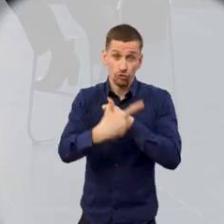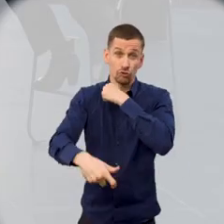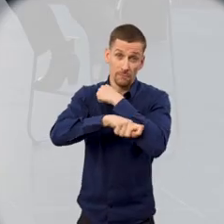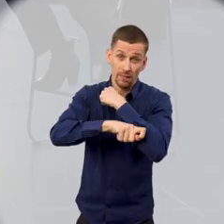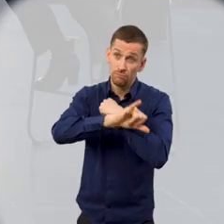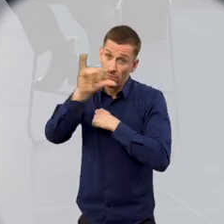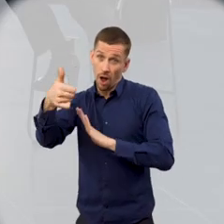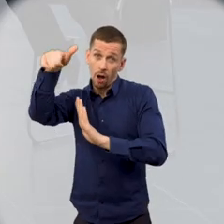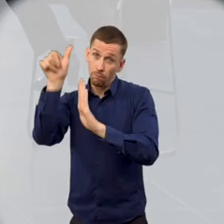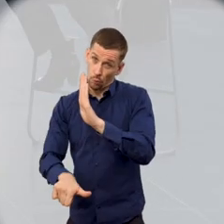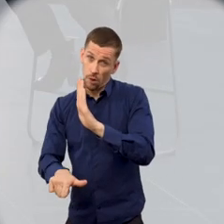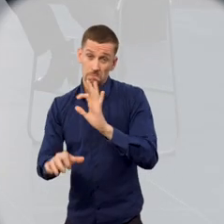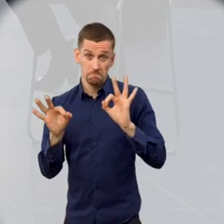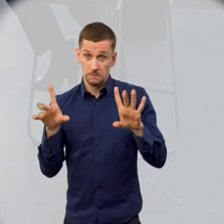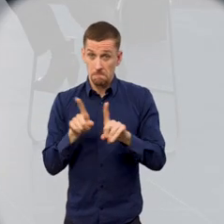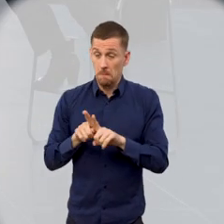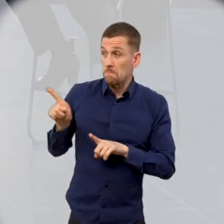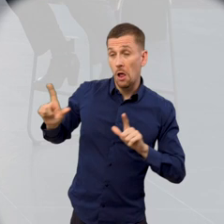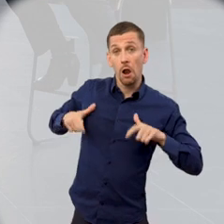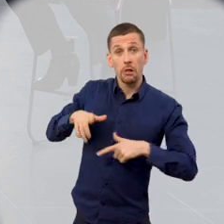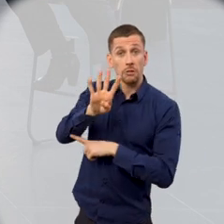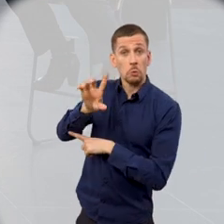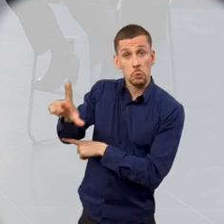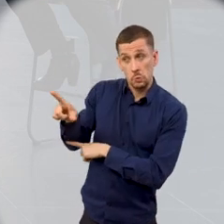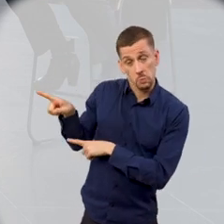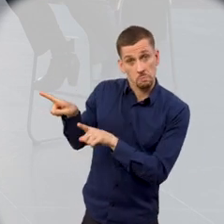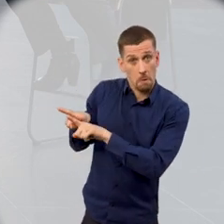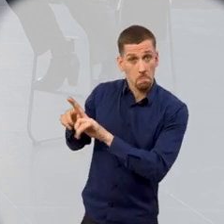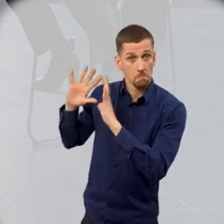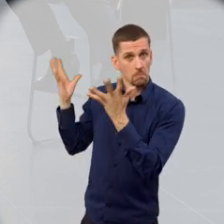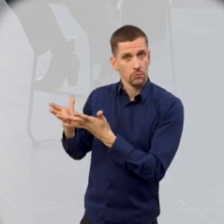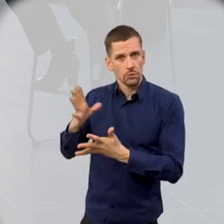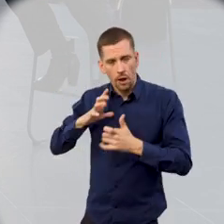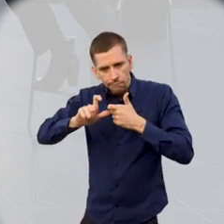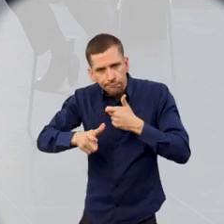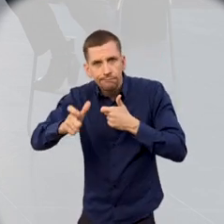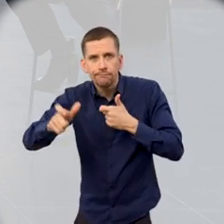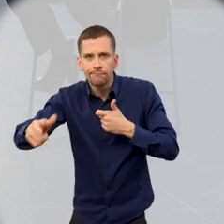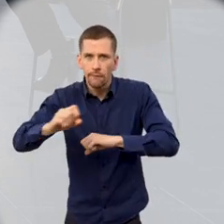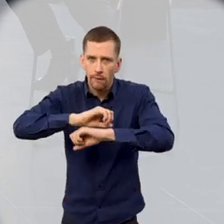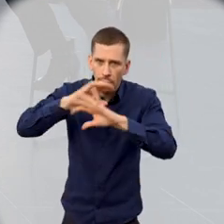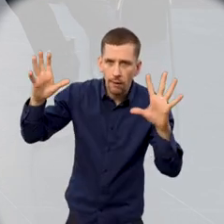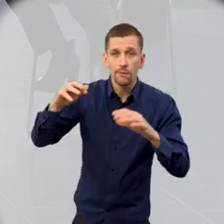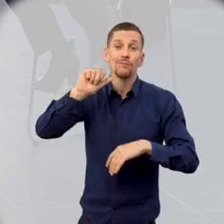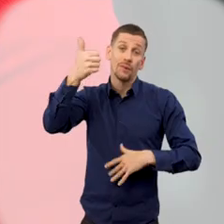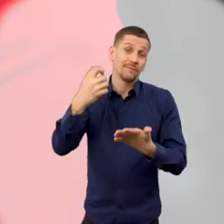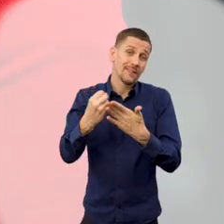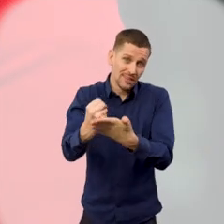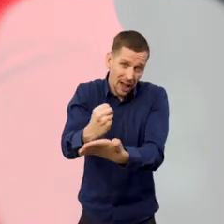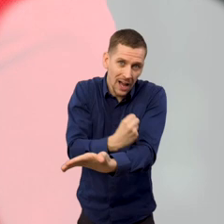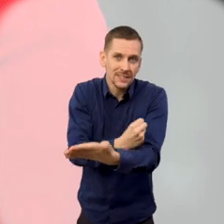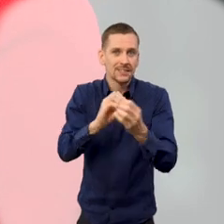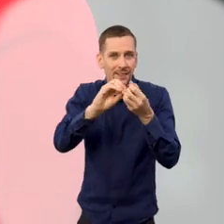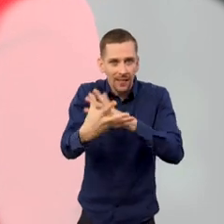que la sélection se passe en gros sur 3 semaines, 1 mois. Comme 42, il y a d'abord une première